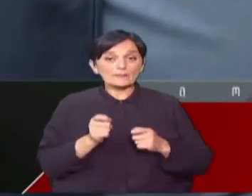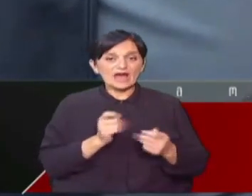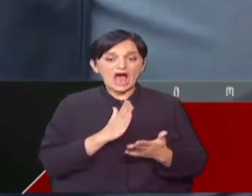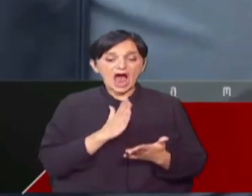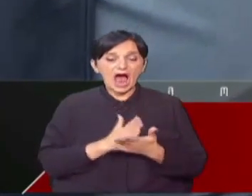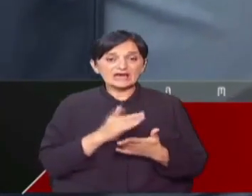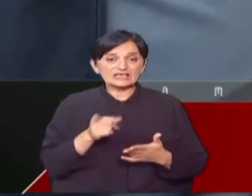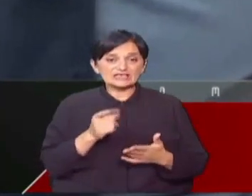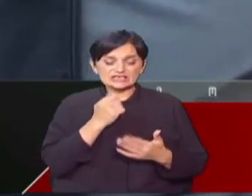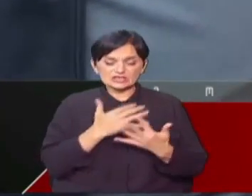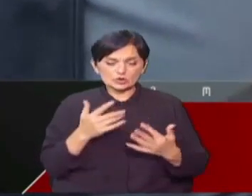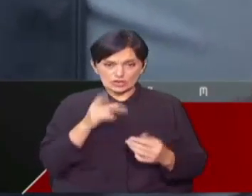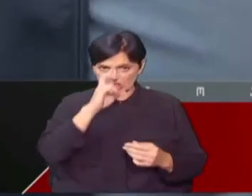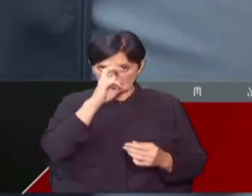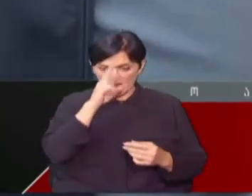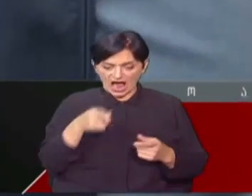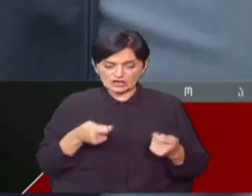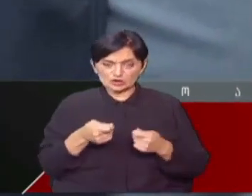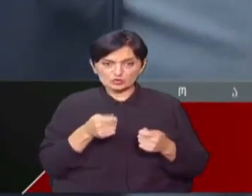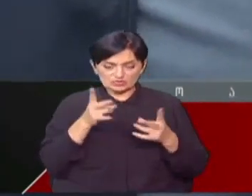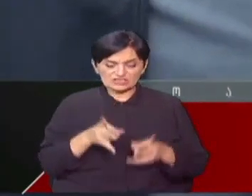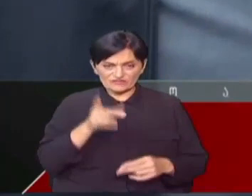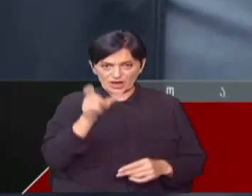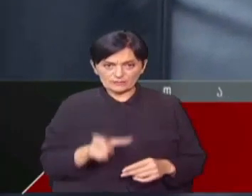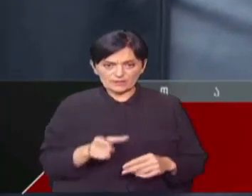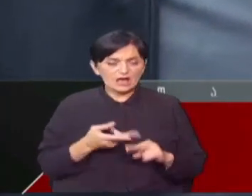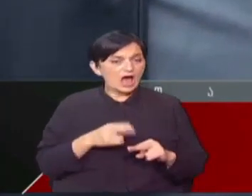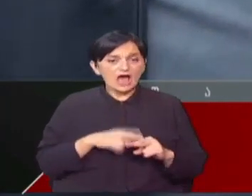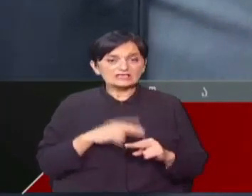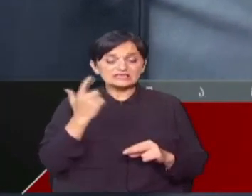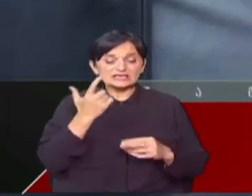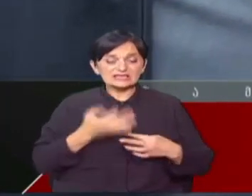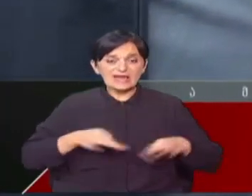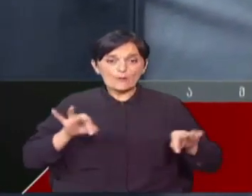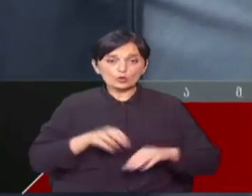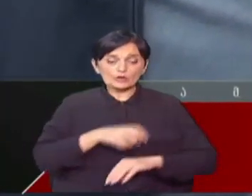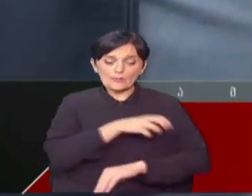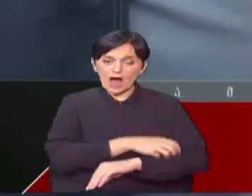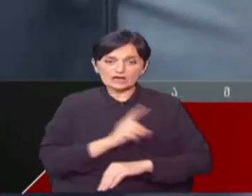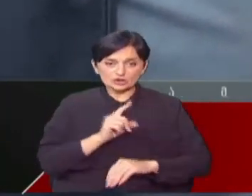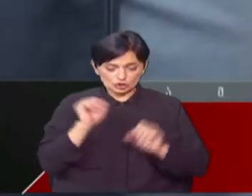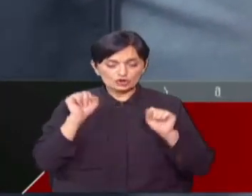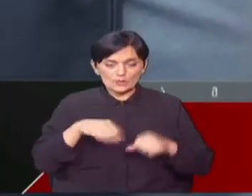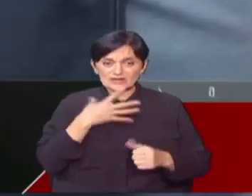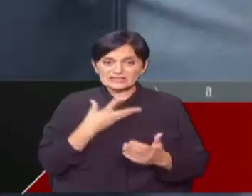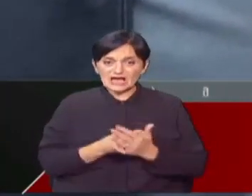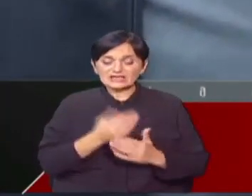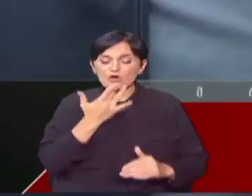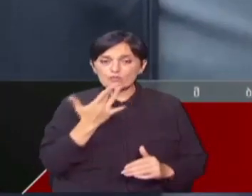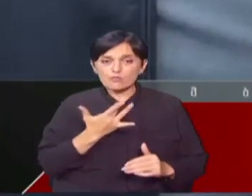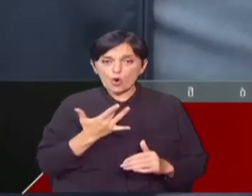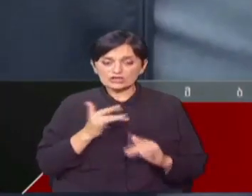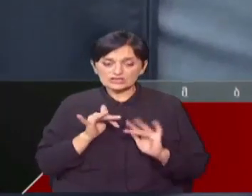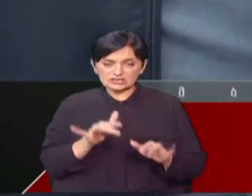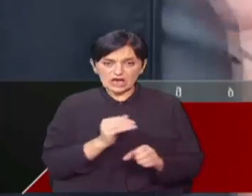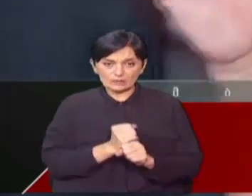არის ინსტრუმენტალიზებული ხელისუფლების მსხვერპლი. ეს არ უნდა მოხდეს დემოკრატიულ პარტიას, უნდა შეეძლო საკუთარი პოლიტიკის